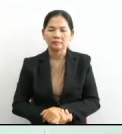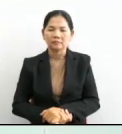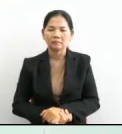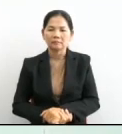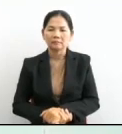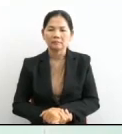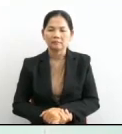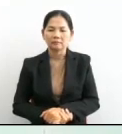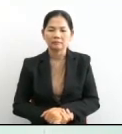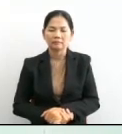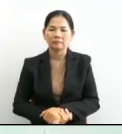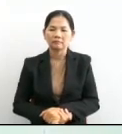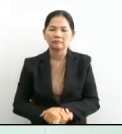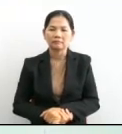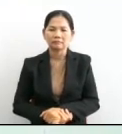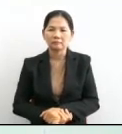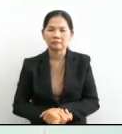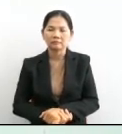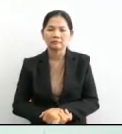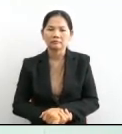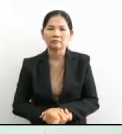chà